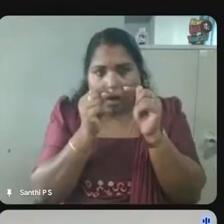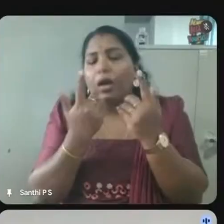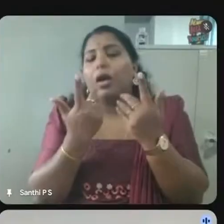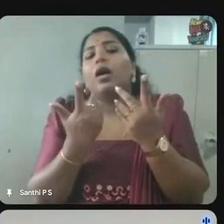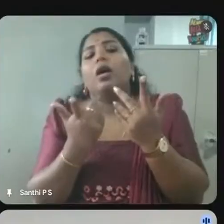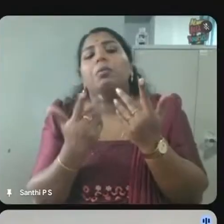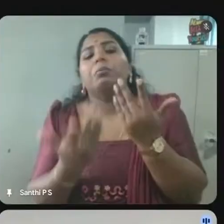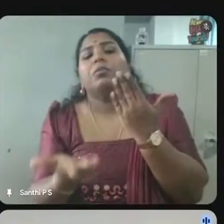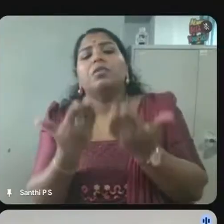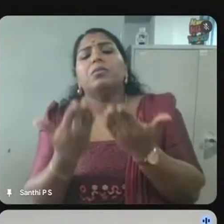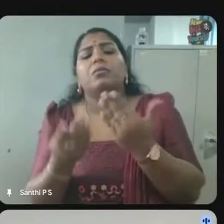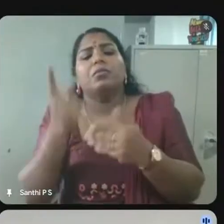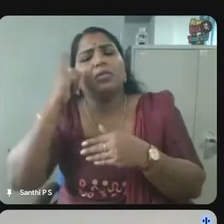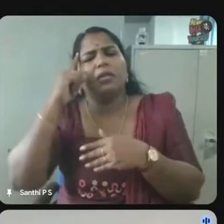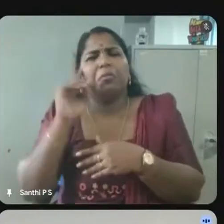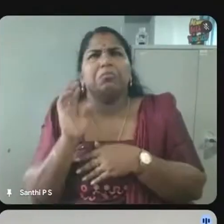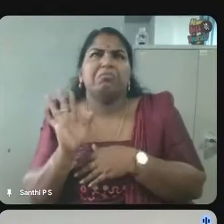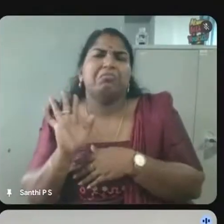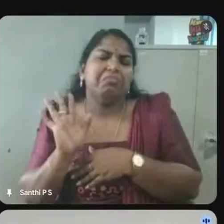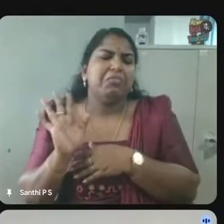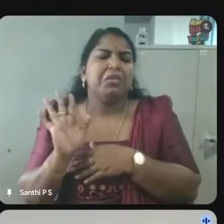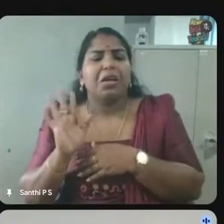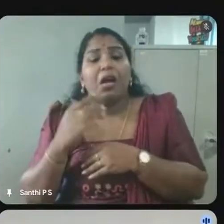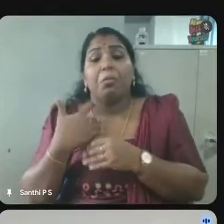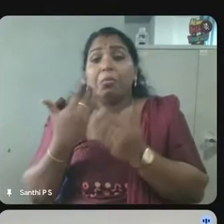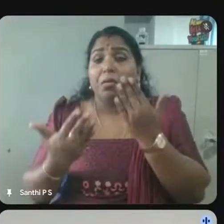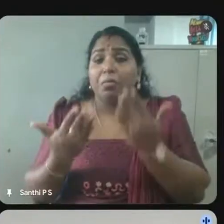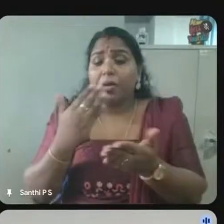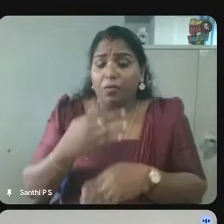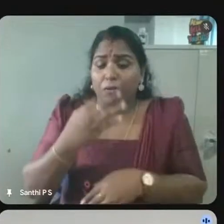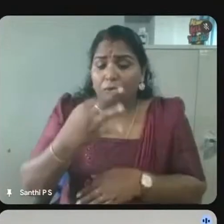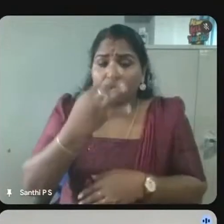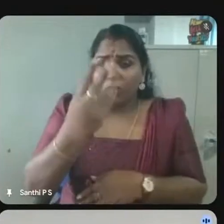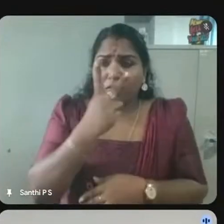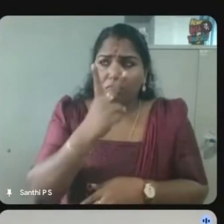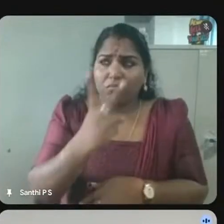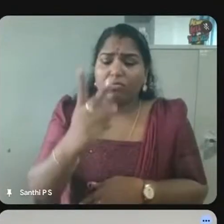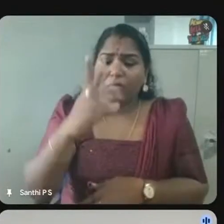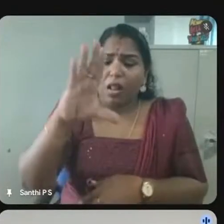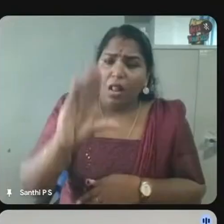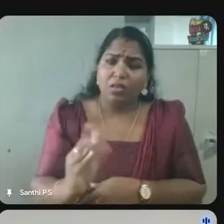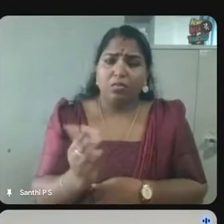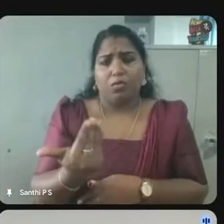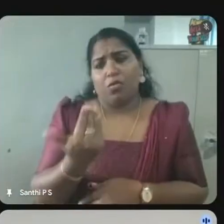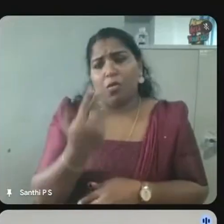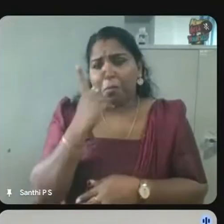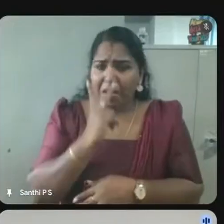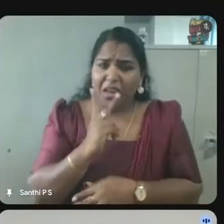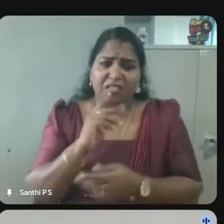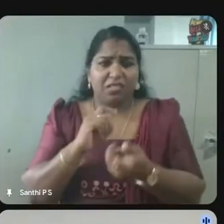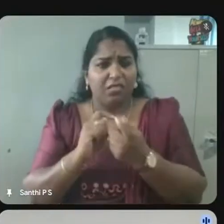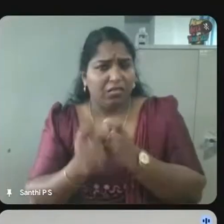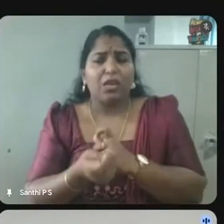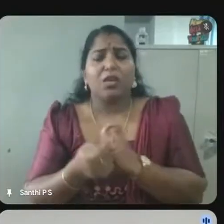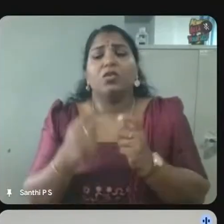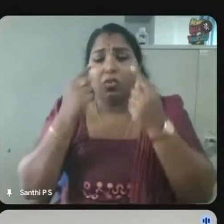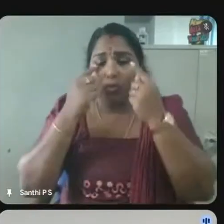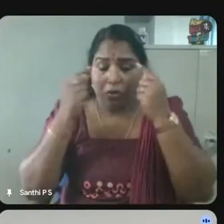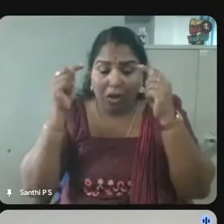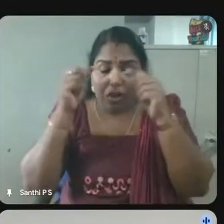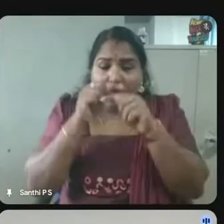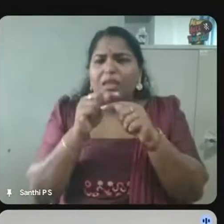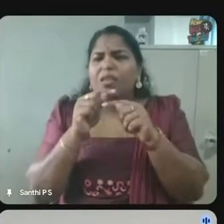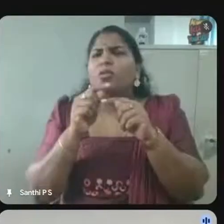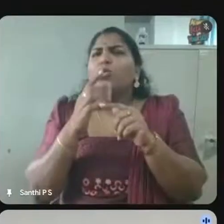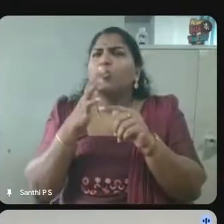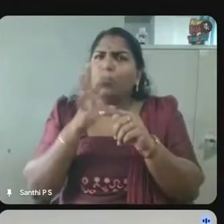അത് ആംബ്ലിയോപ്പിയ ഉണ്ടാക്കാനുള്ള സാധ്യതയുണ്ട്. പലതരത്തിലുള്ള കാഴ്ച വൈകല്യങ്ങൾ ഉണ്ടാക്കാനുള്ള സാധ്യതയുണ്ട്. പലപ്പോഴും സ്ക്വിന്റിന് നമുക്ക് സർജറി ഒന്നും ചെയ്യണമെന്നില്ല.